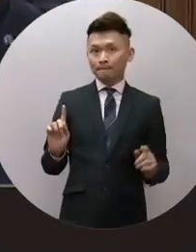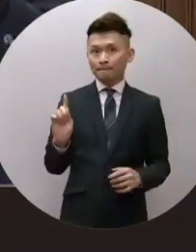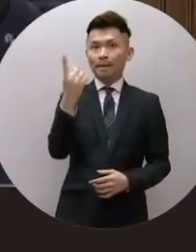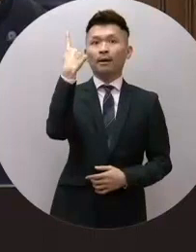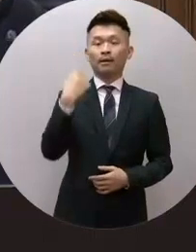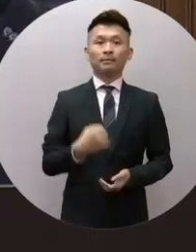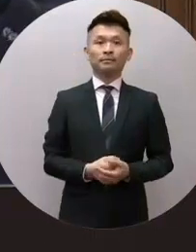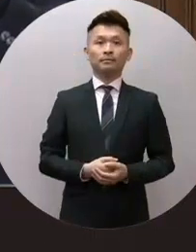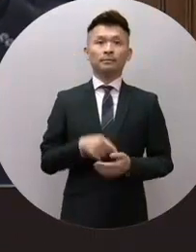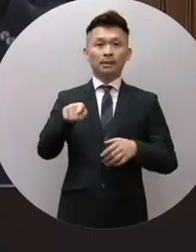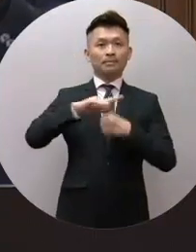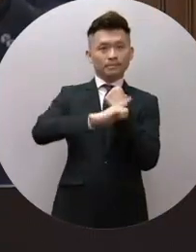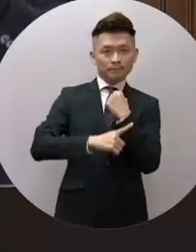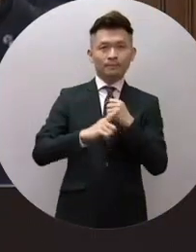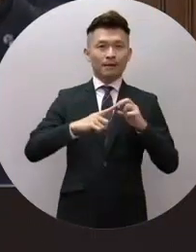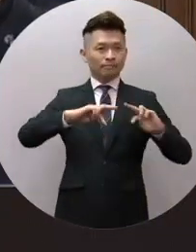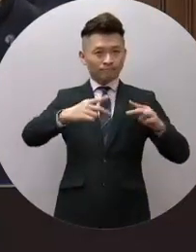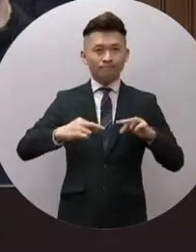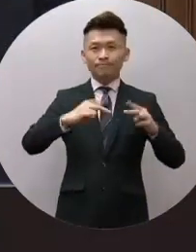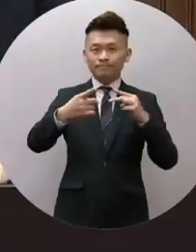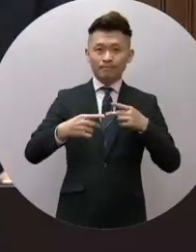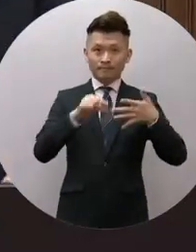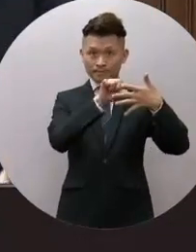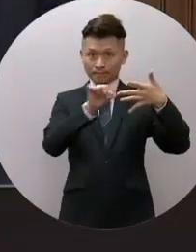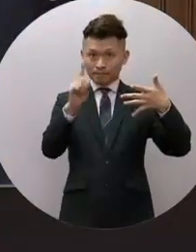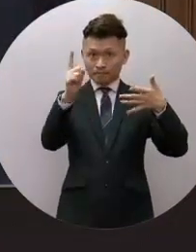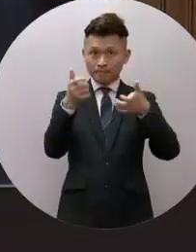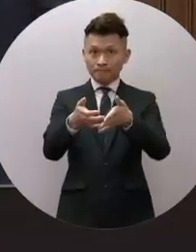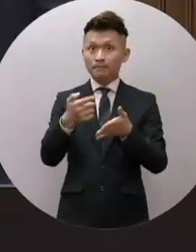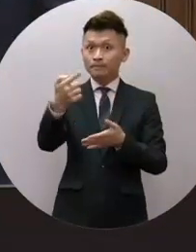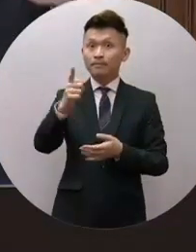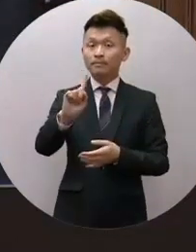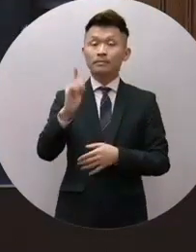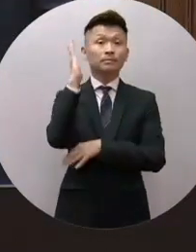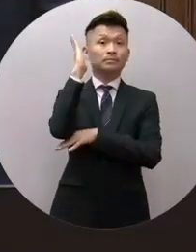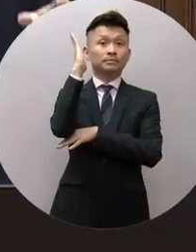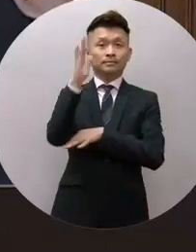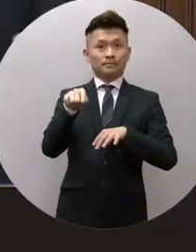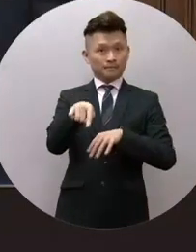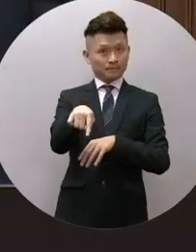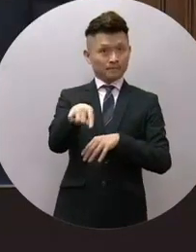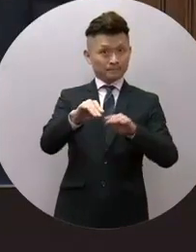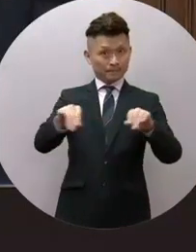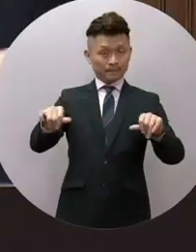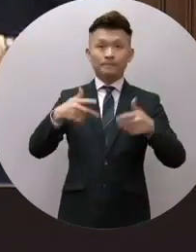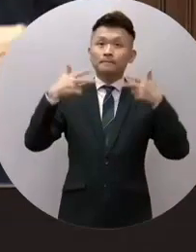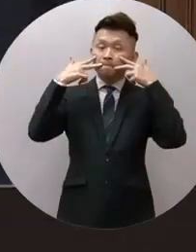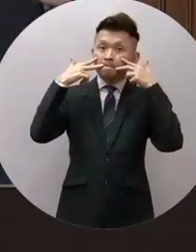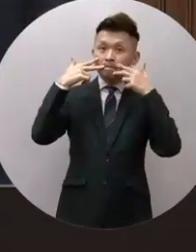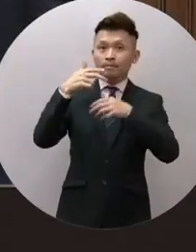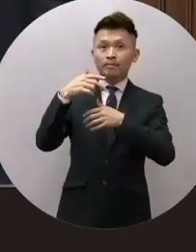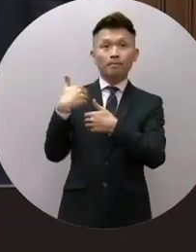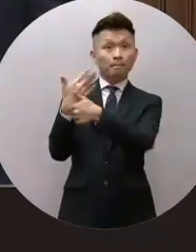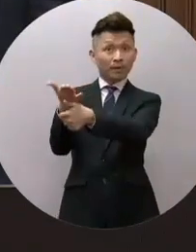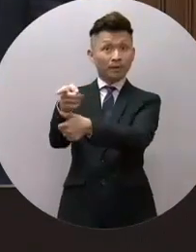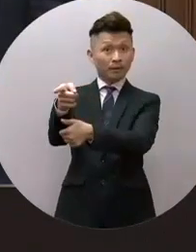是不论你的办法怎么样更改，里面有一条非常重要的，就是当政府你把这个地方作为原乡的时候，是政